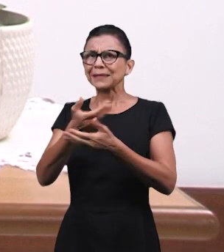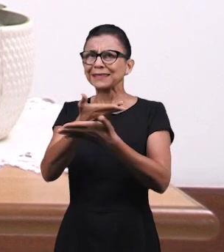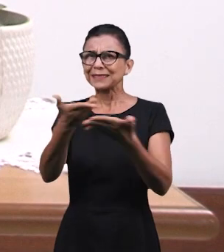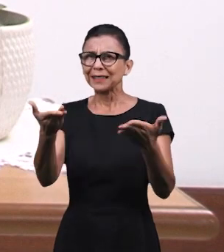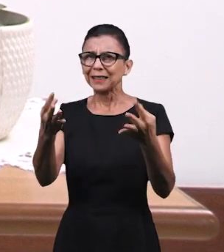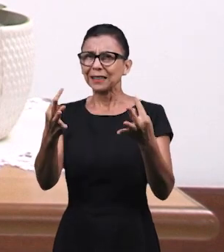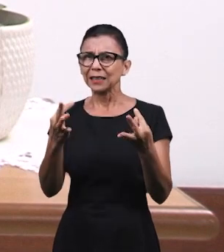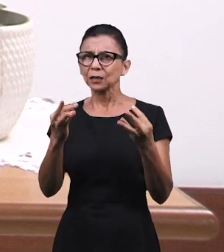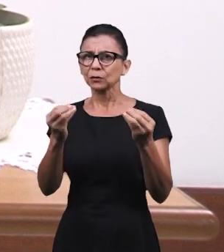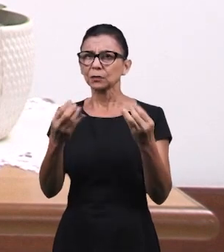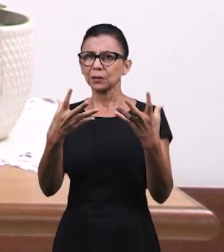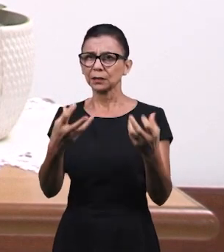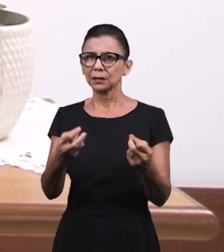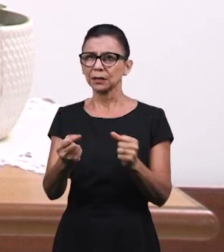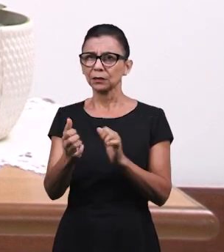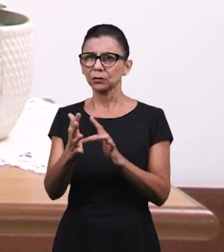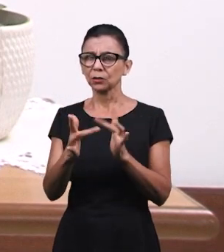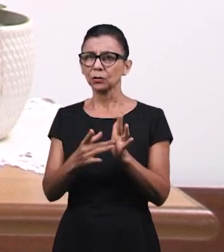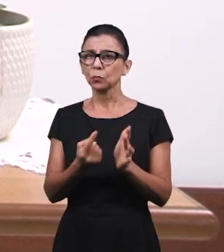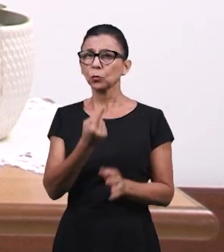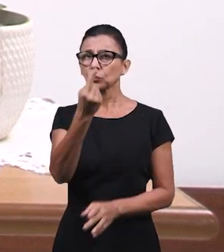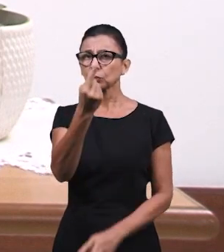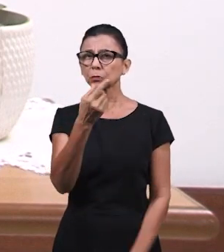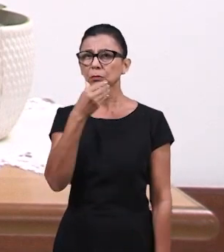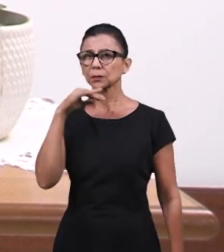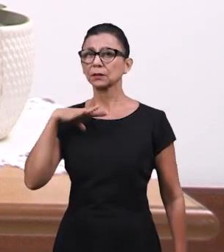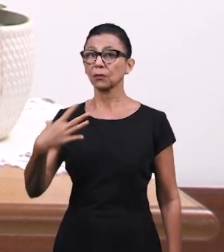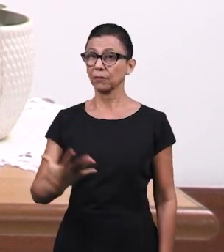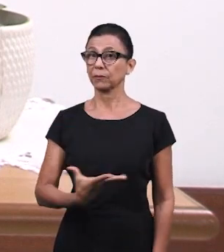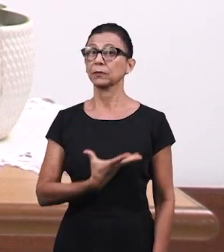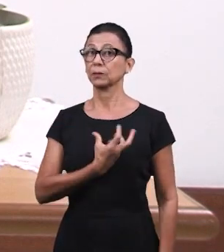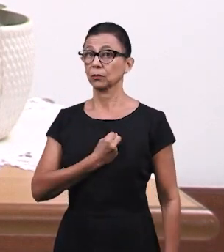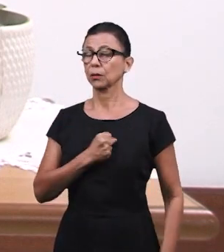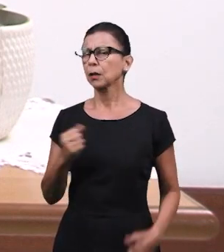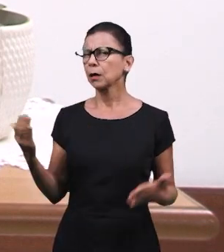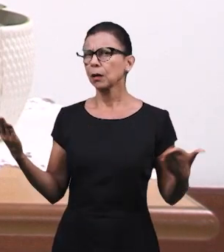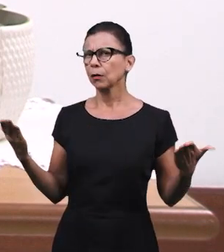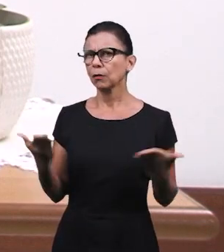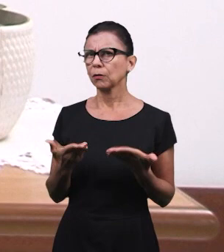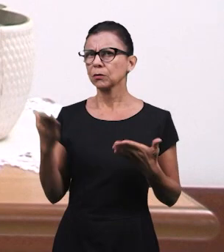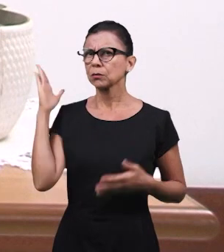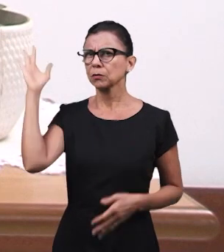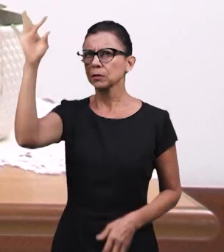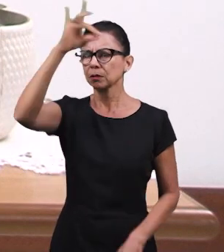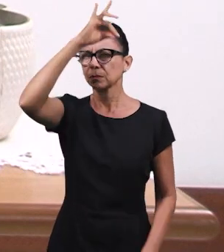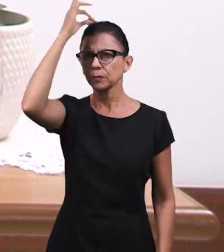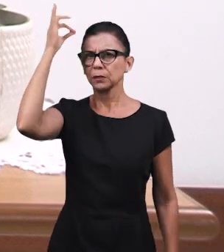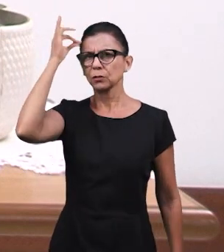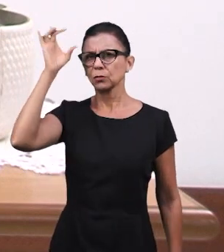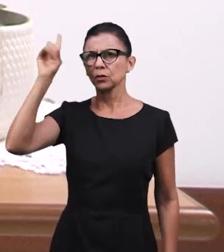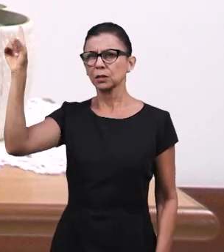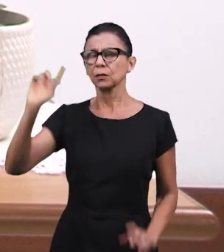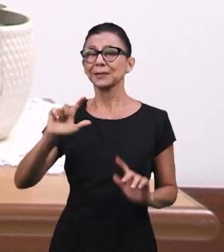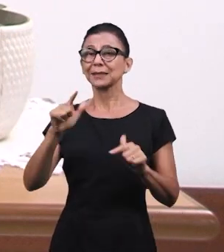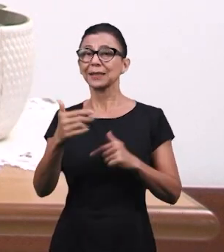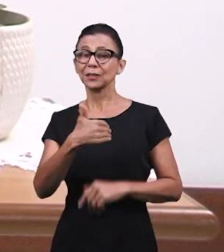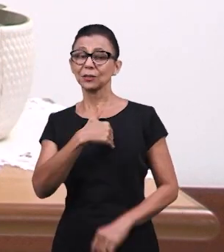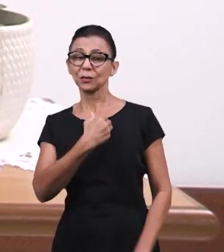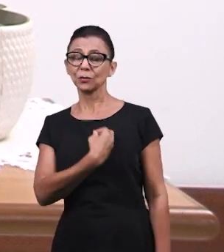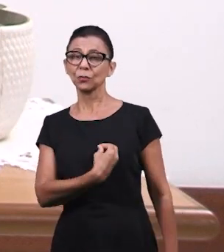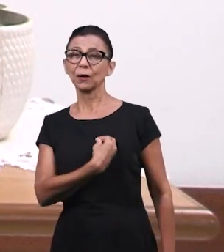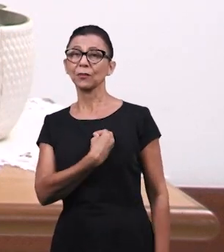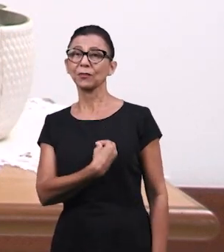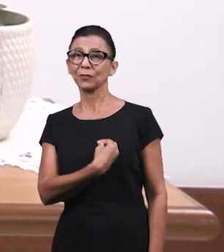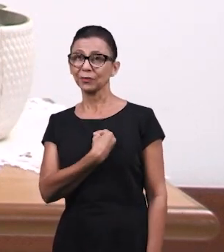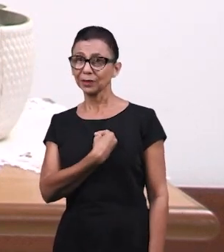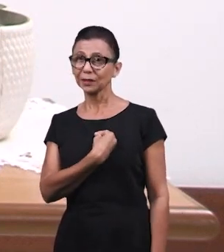своим Господом и Спасителем. Сегодня Святой Дух Божий, это сила Божия, желает действовать в вашей